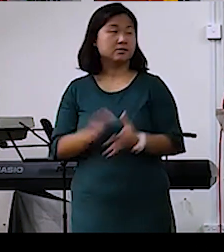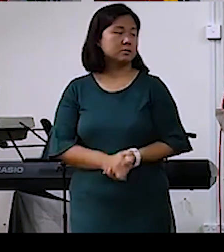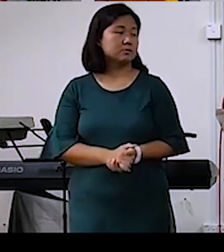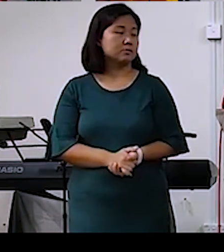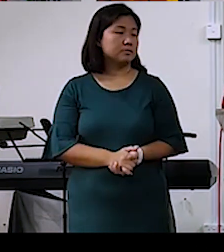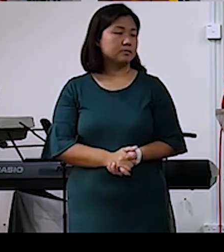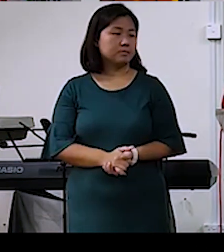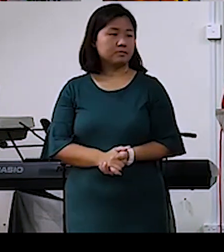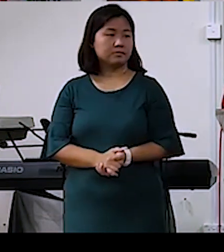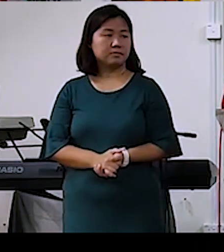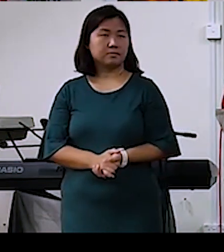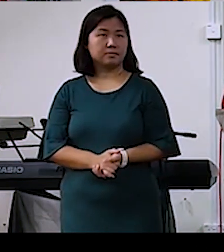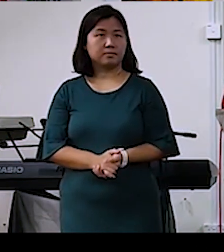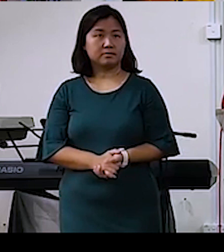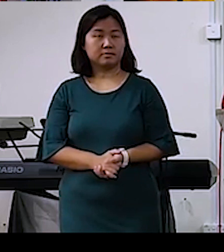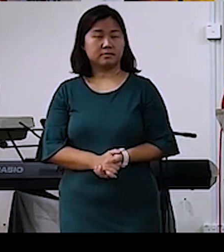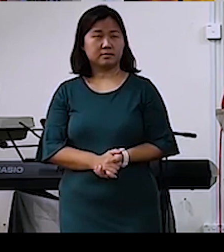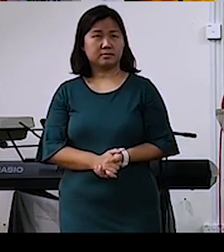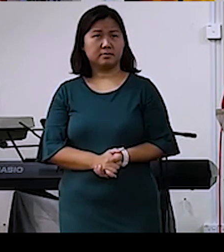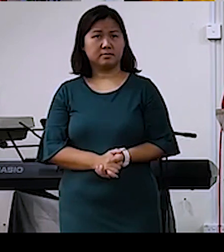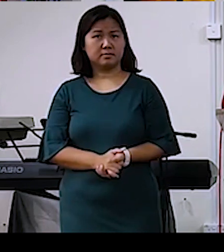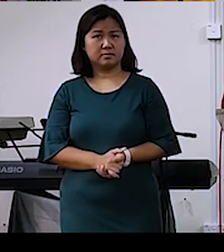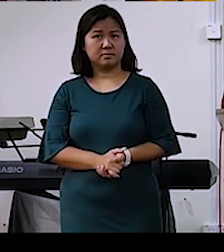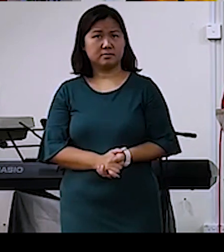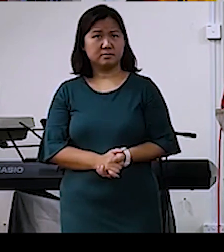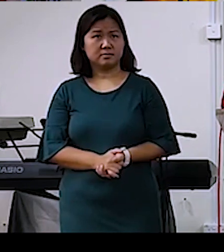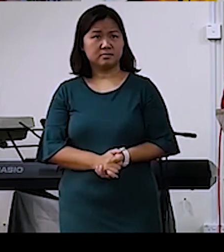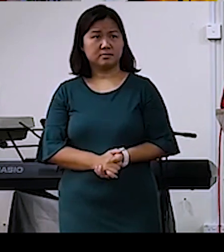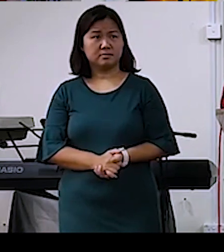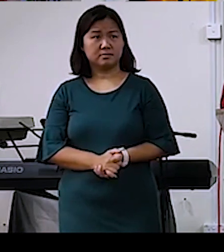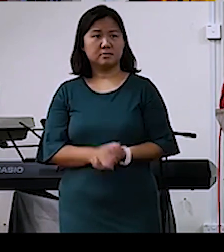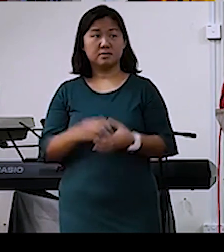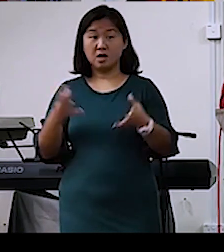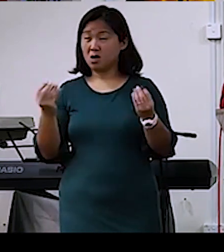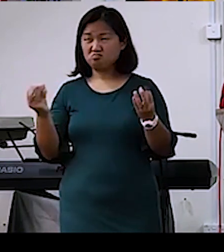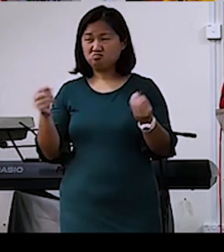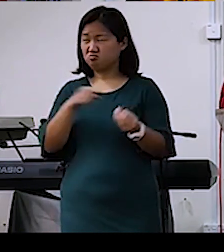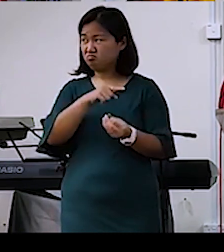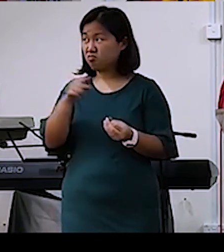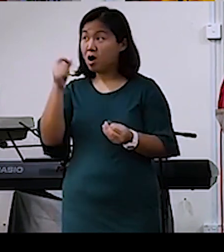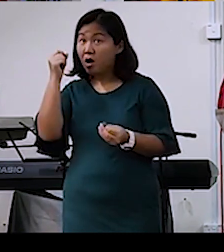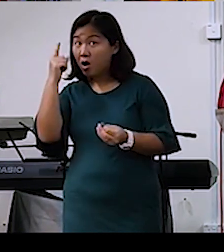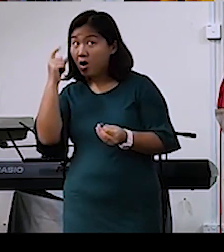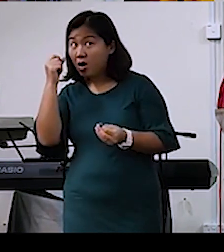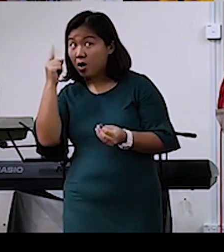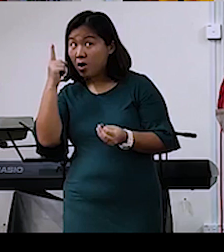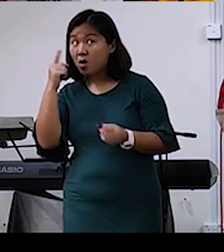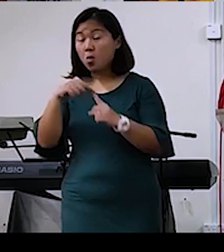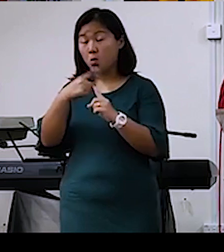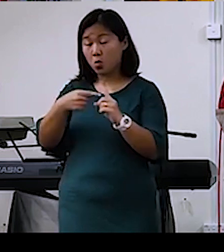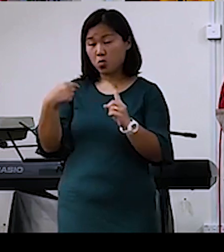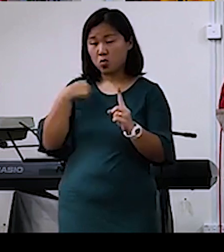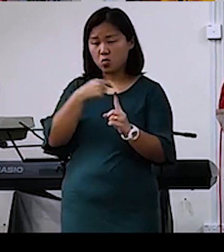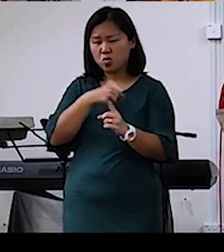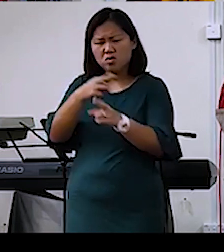那么这一章的题目呢是孩子仆人。 Okay, so I think a lot of people understand that when we accept Jesus